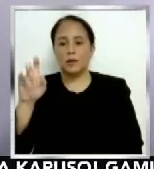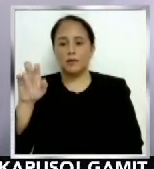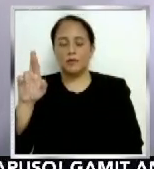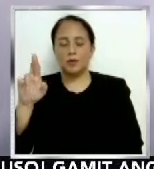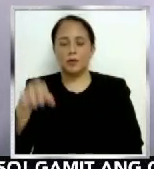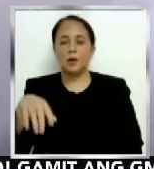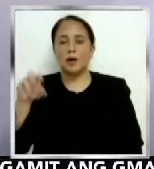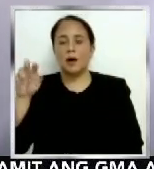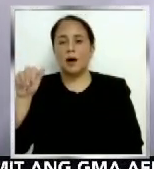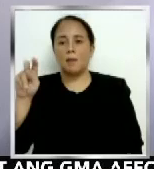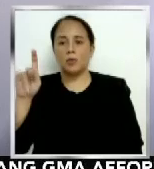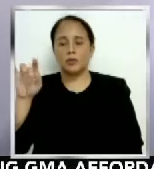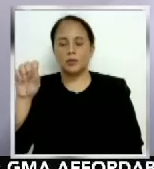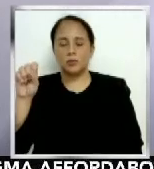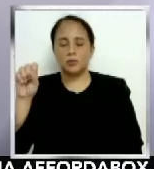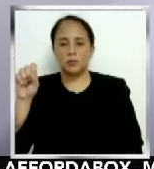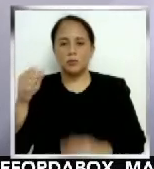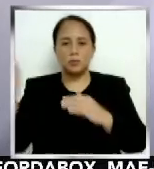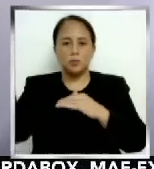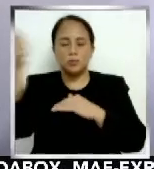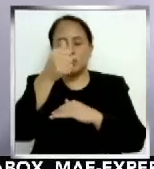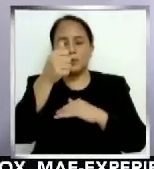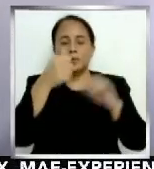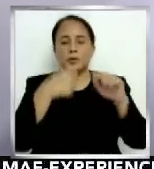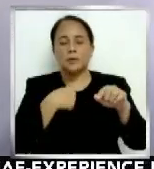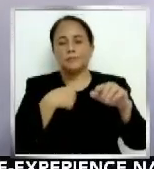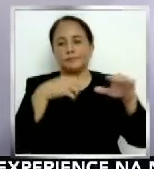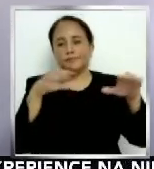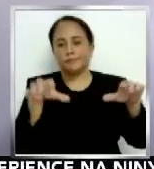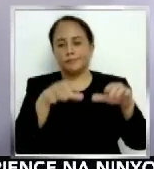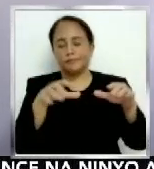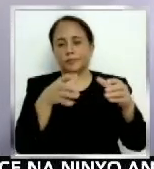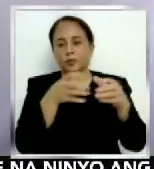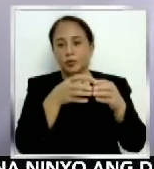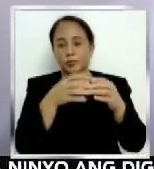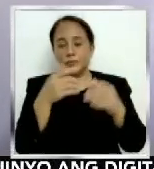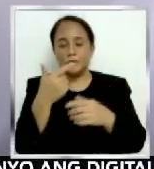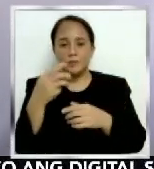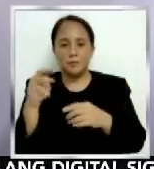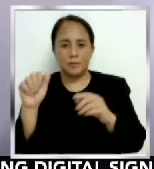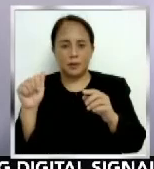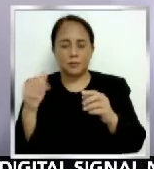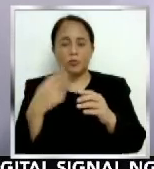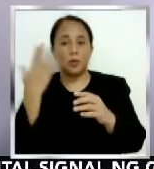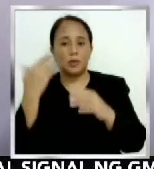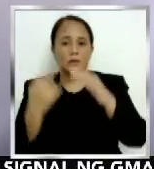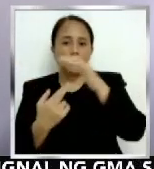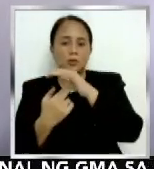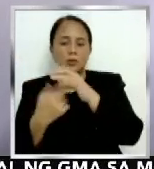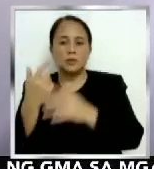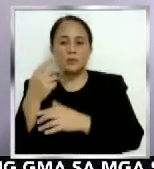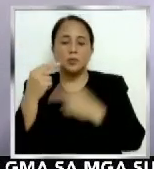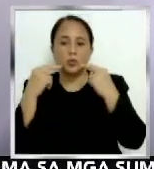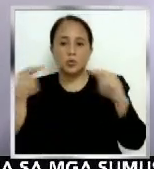head ng GMA News Group simula sa susunod na buwan. Yan ay kasunod ng formal na pagre-retiro ni GMA News and Public Affairs